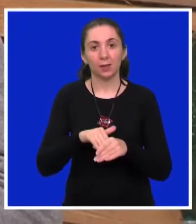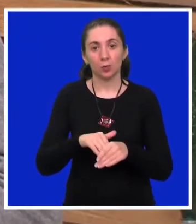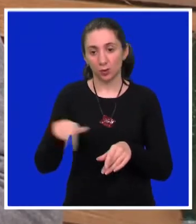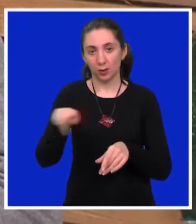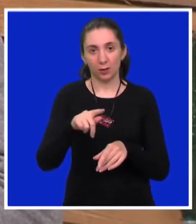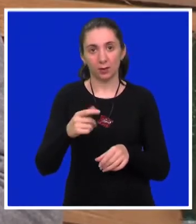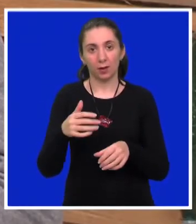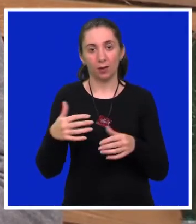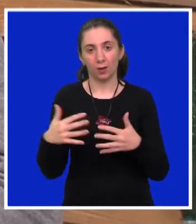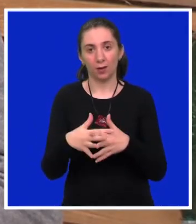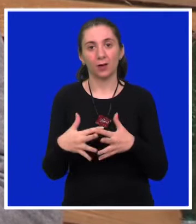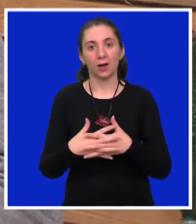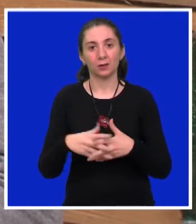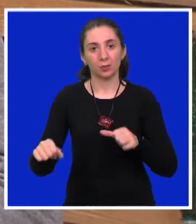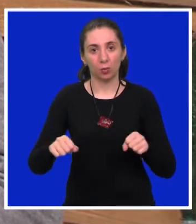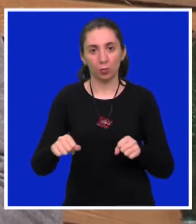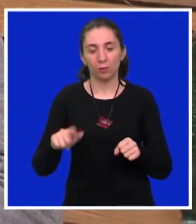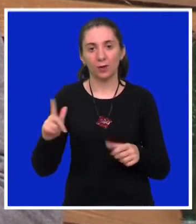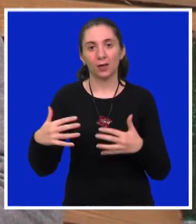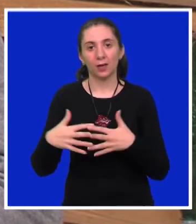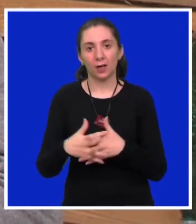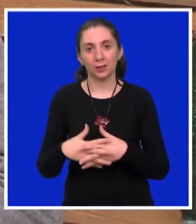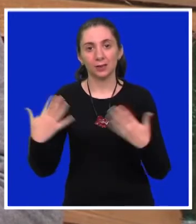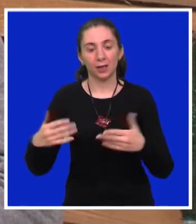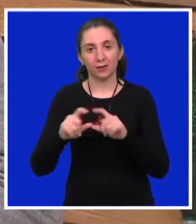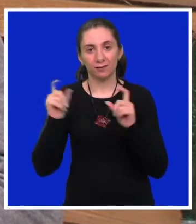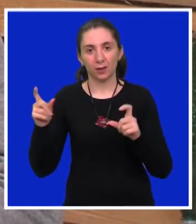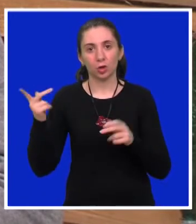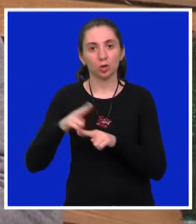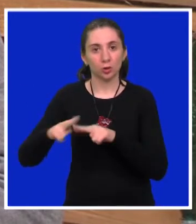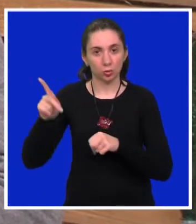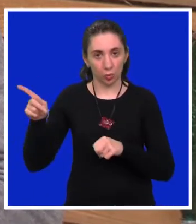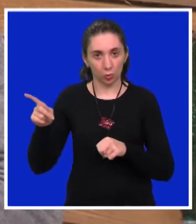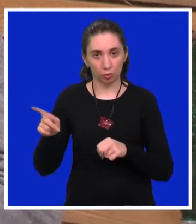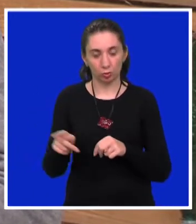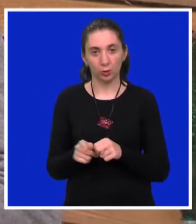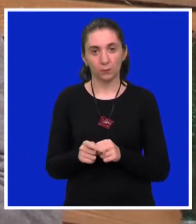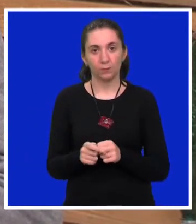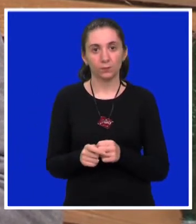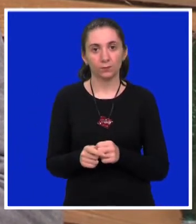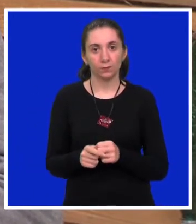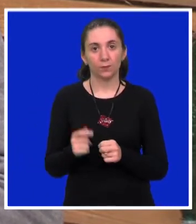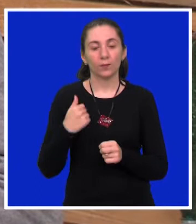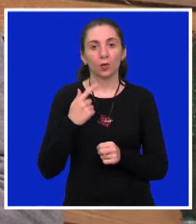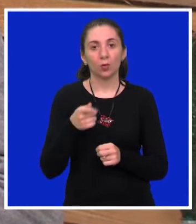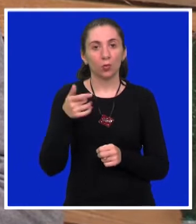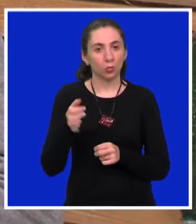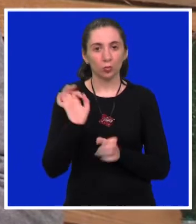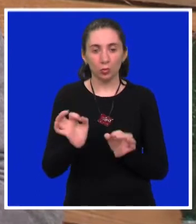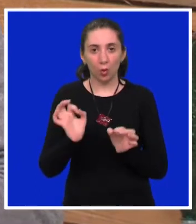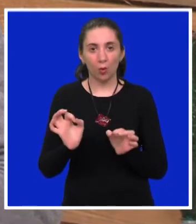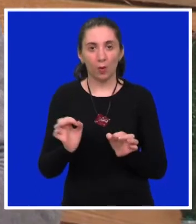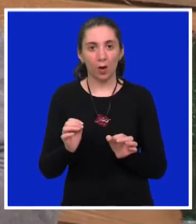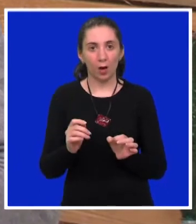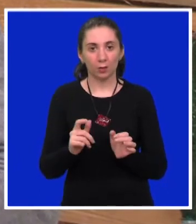gradske uprave i gradske tvrtke Čistoća u jednom zaista, ja ću reći,